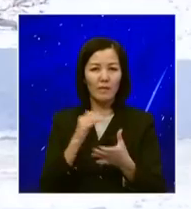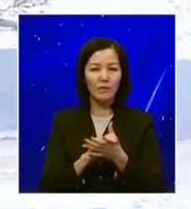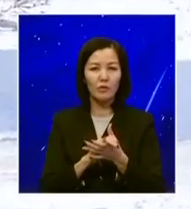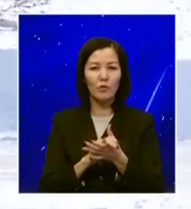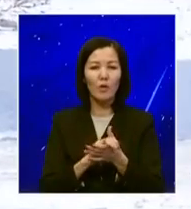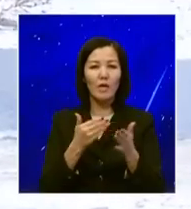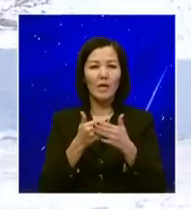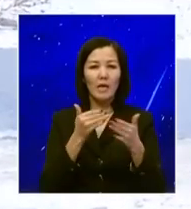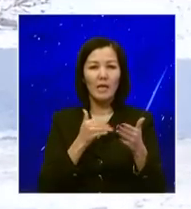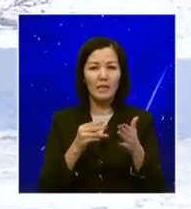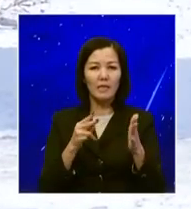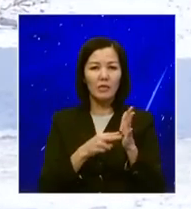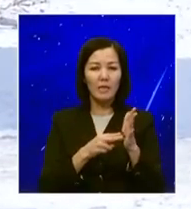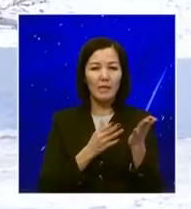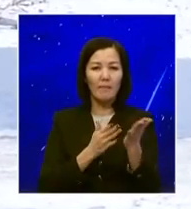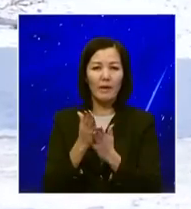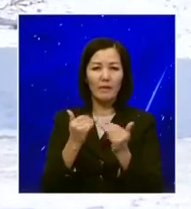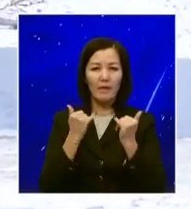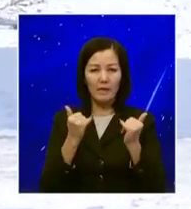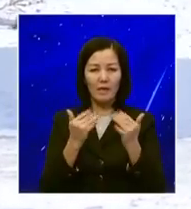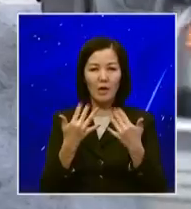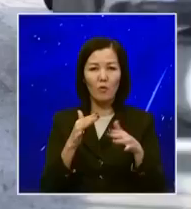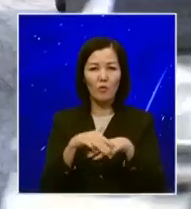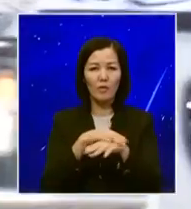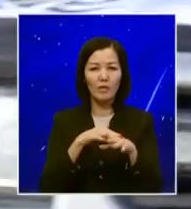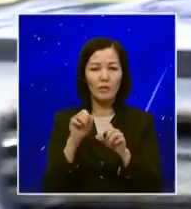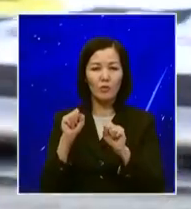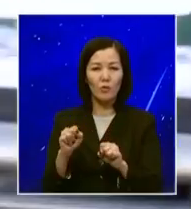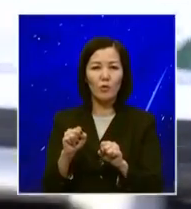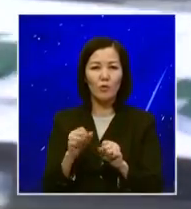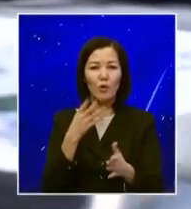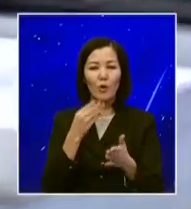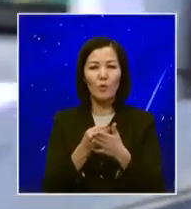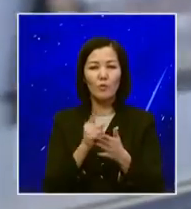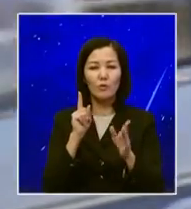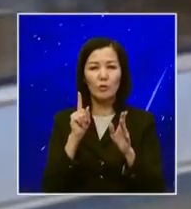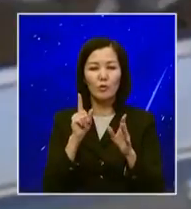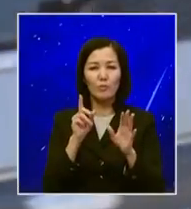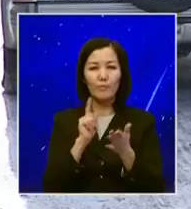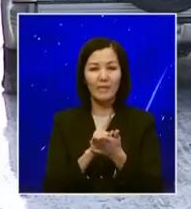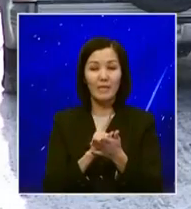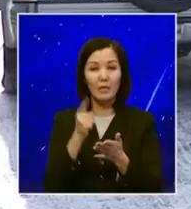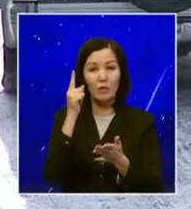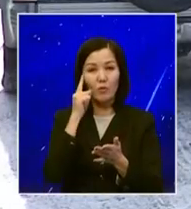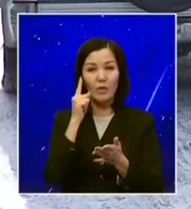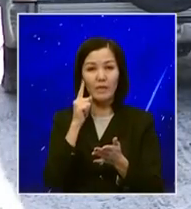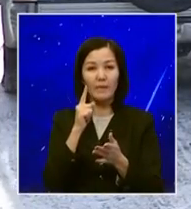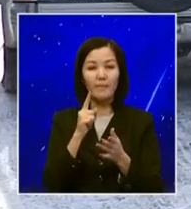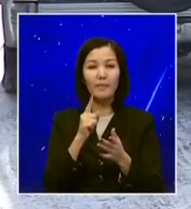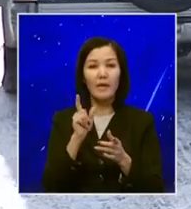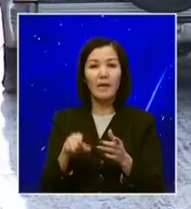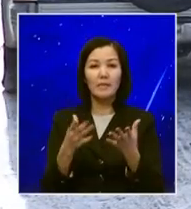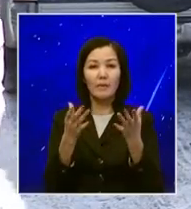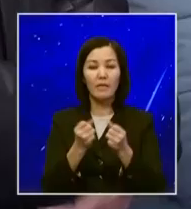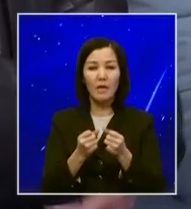партияның сайлауалды бағдарламасы 7 бағыттан тұрады. Ауылдықтар отандастарын қорғауды өз миссиясы деп санайды. Олар азаматтық алу